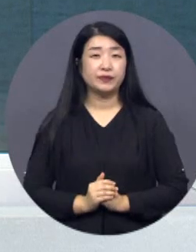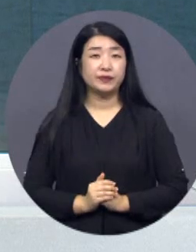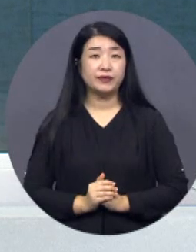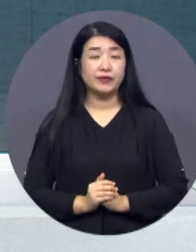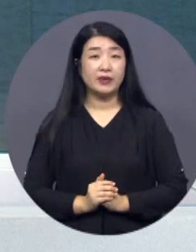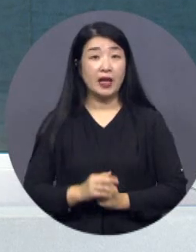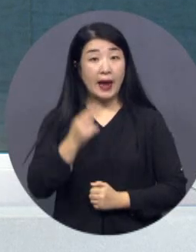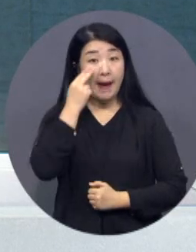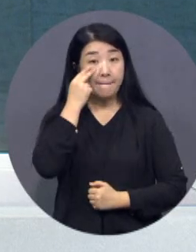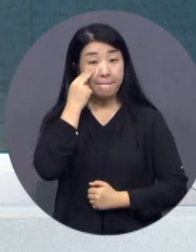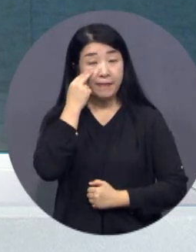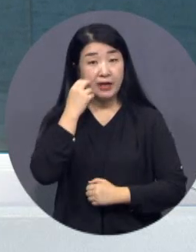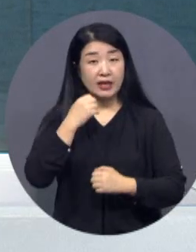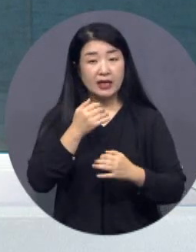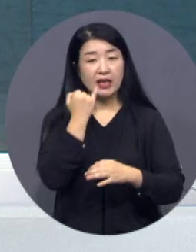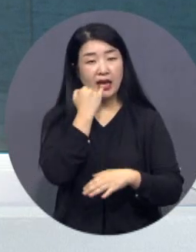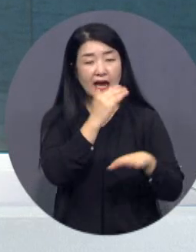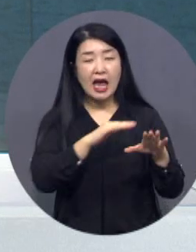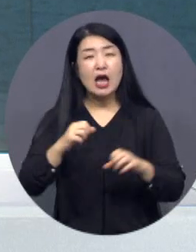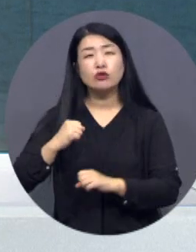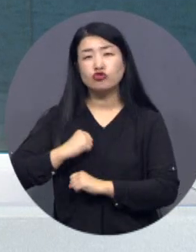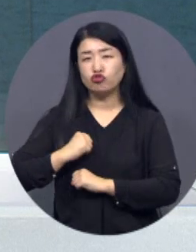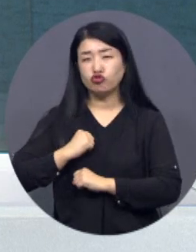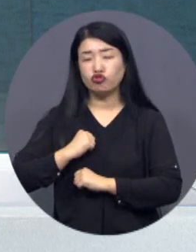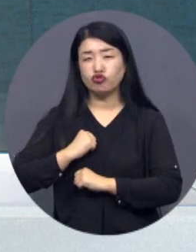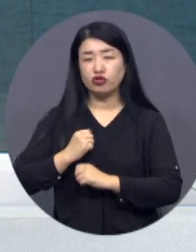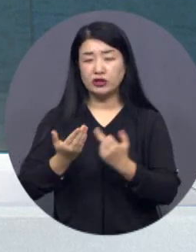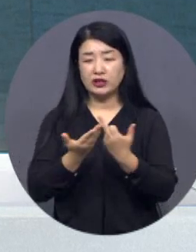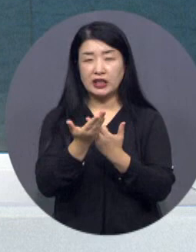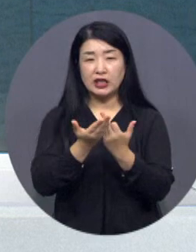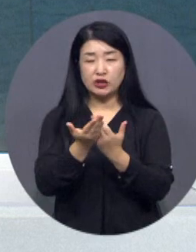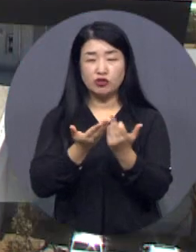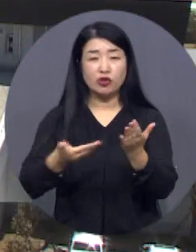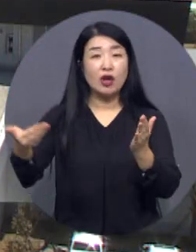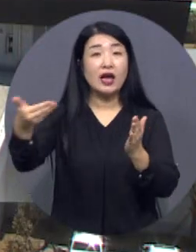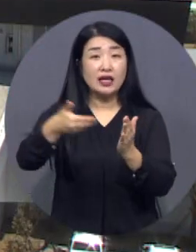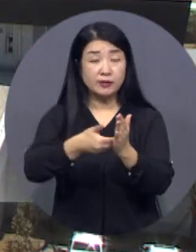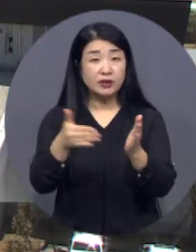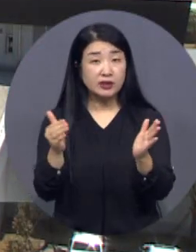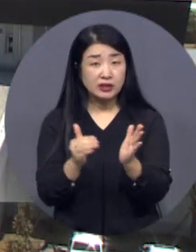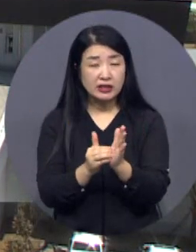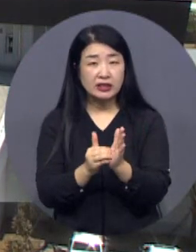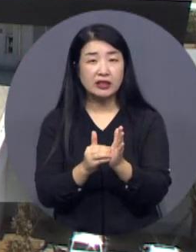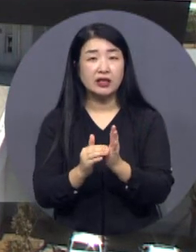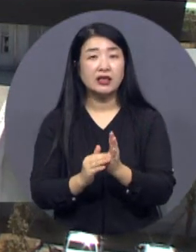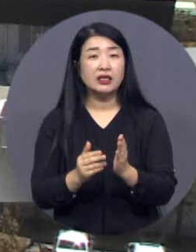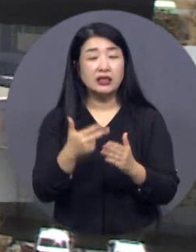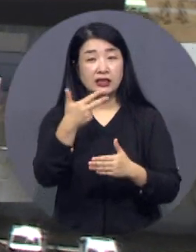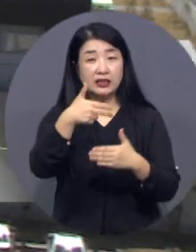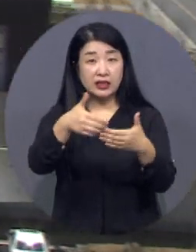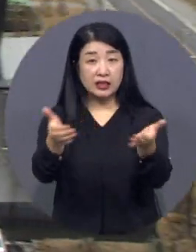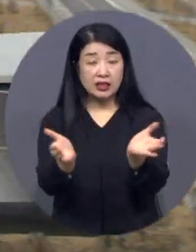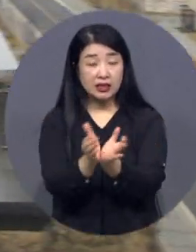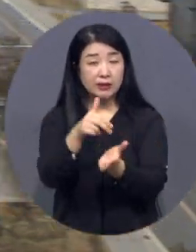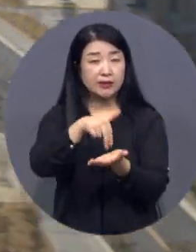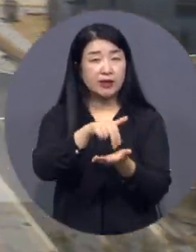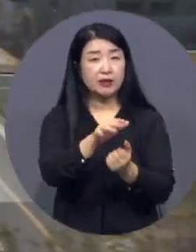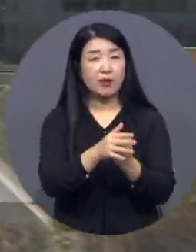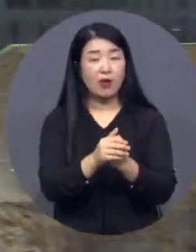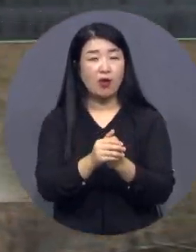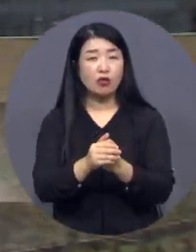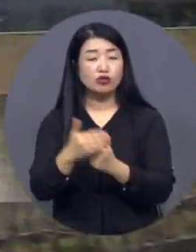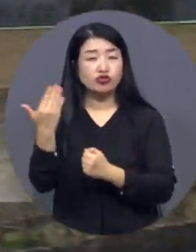미해군의 이지스 구축함이 제주 해군 기지에 입항했습니다 해군 제 7기동 전단은 미해군의